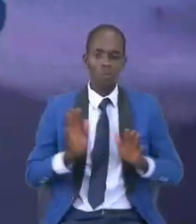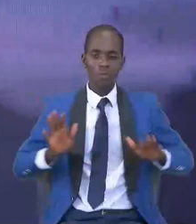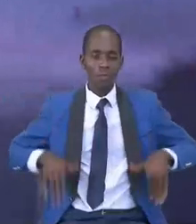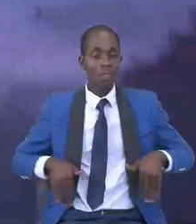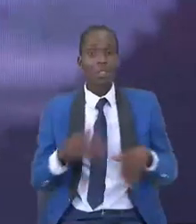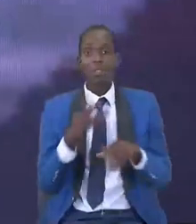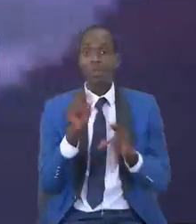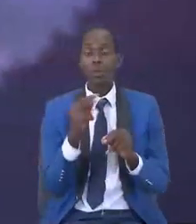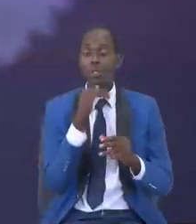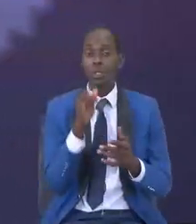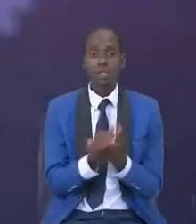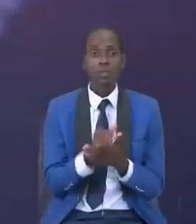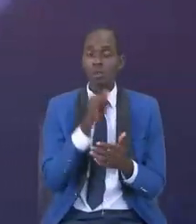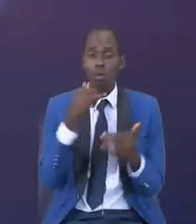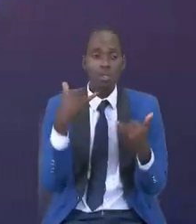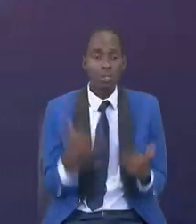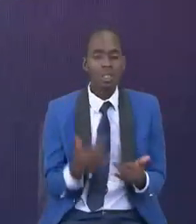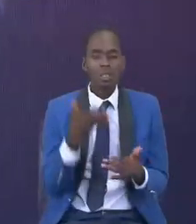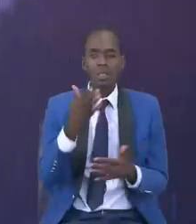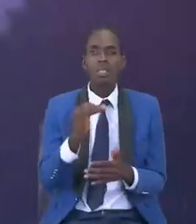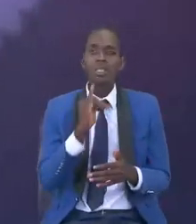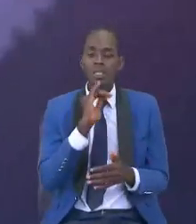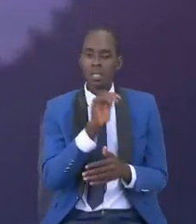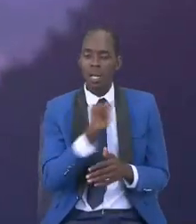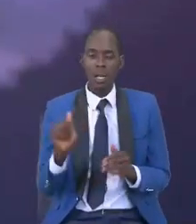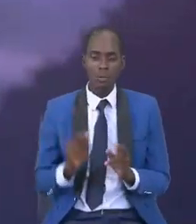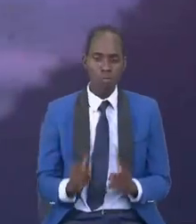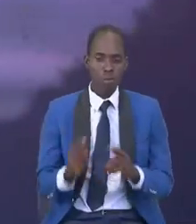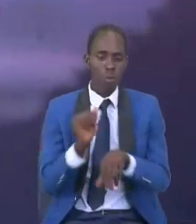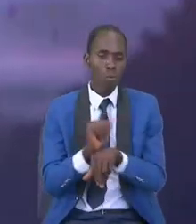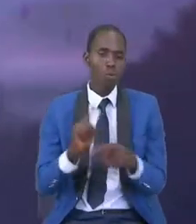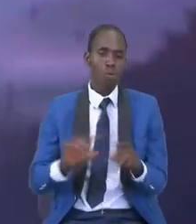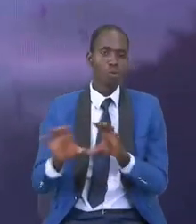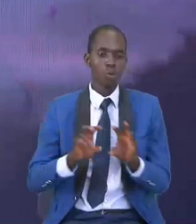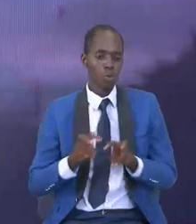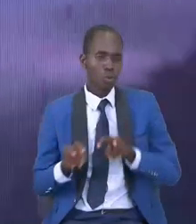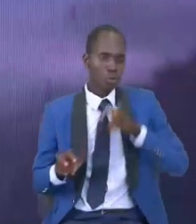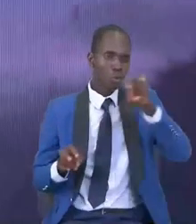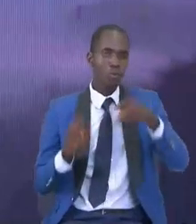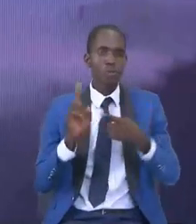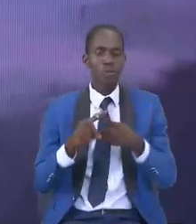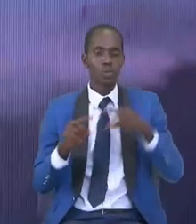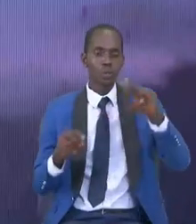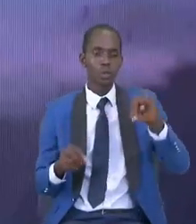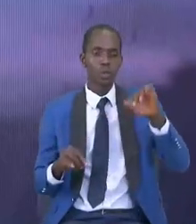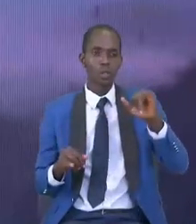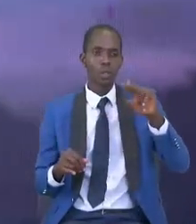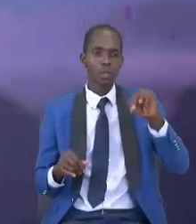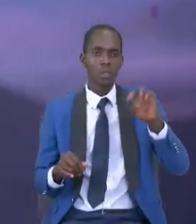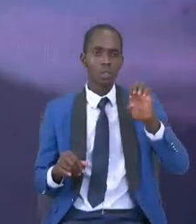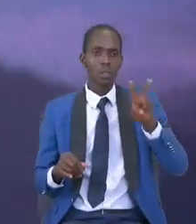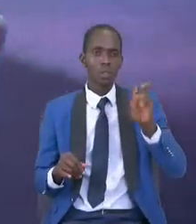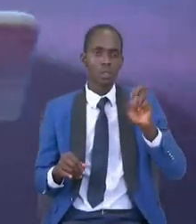du repos. Il dit, lève-toi. Il y a un travail urgent à faire. Va à Ninive. Ninive était